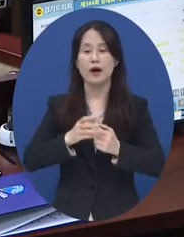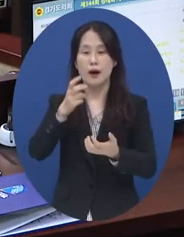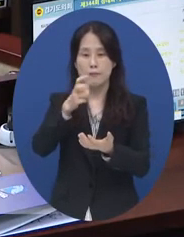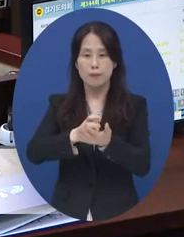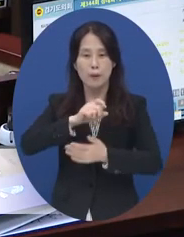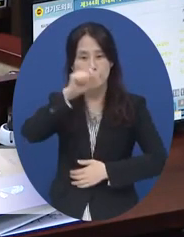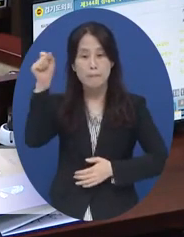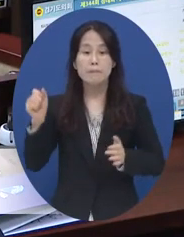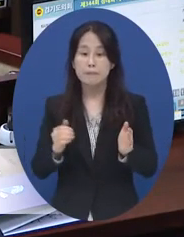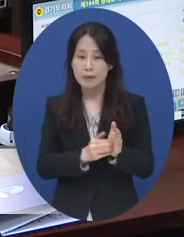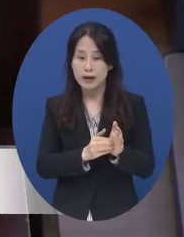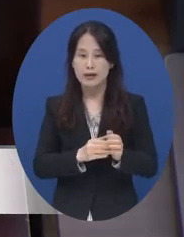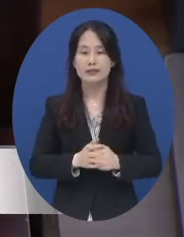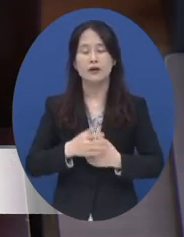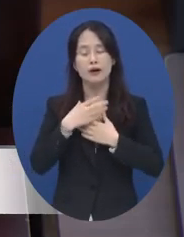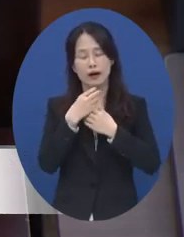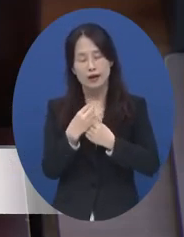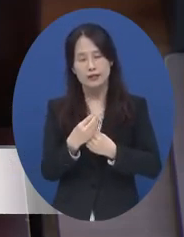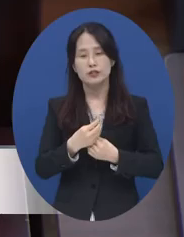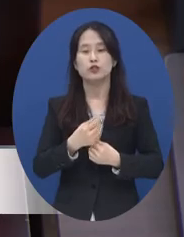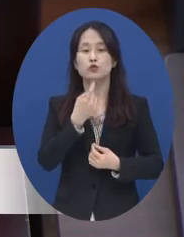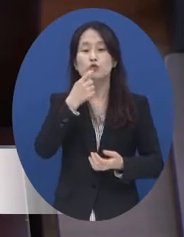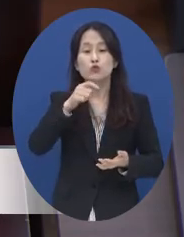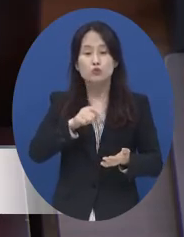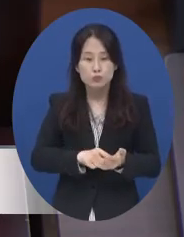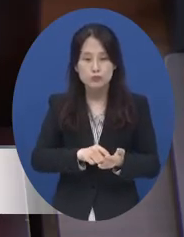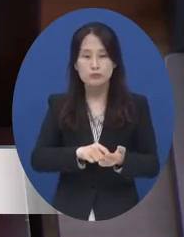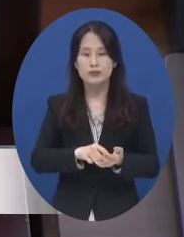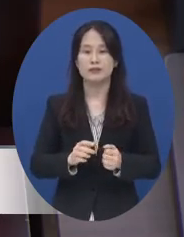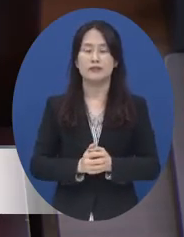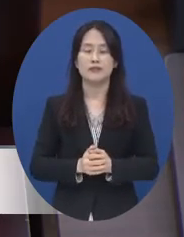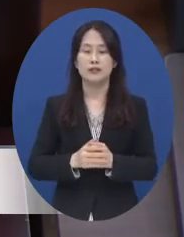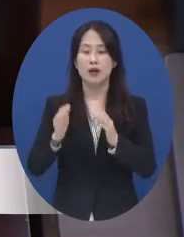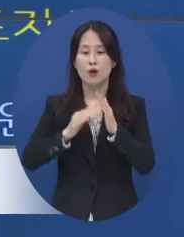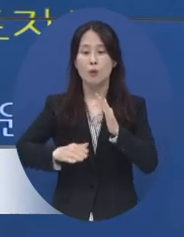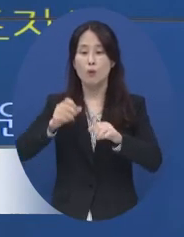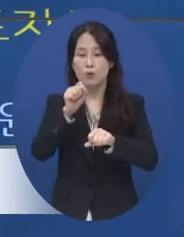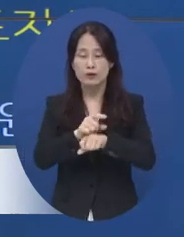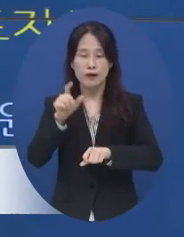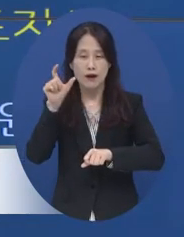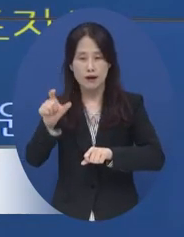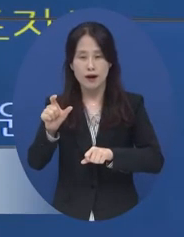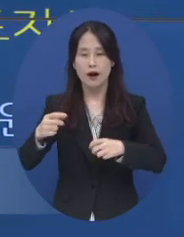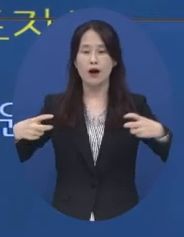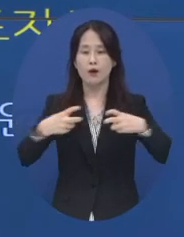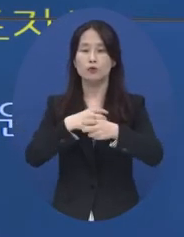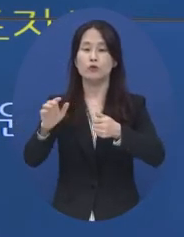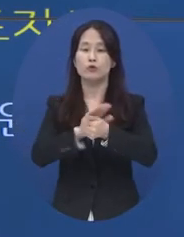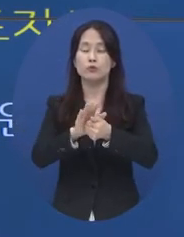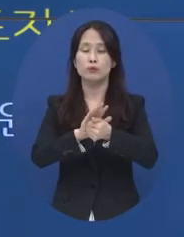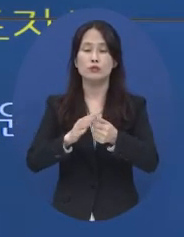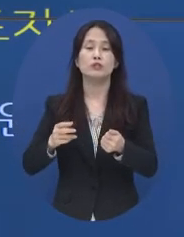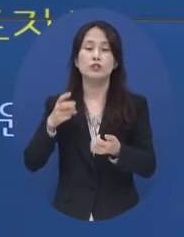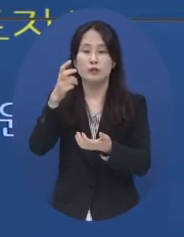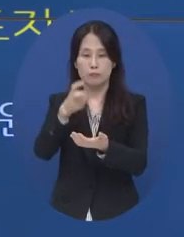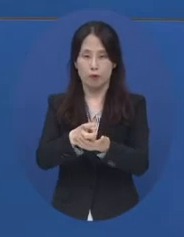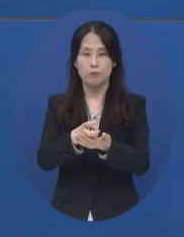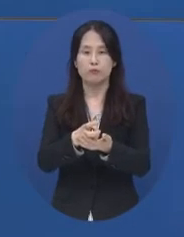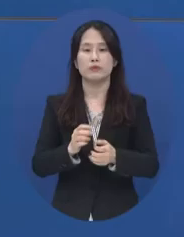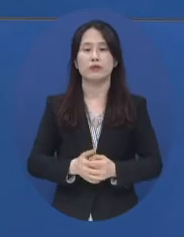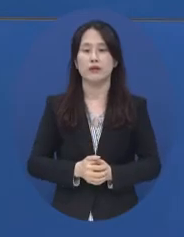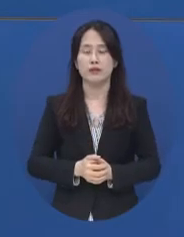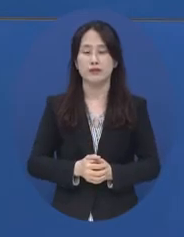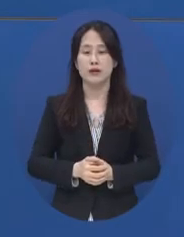통과됐습니다. 경기교통공사는 도민에게 안전하고 편리하며 공공성이 강화된 교통서비스를 제공하기 위한 겁니다.